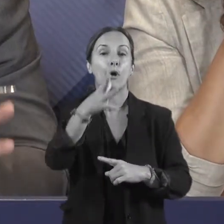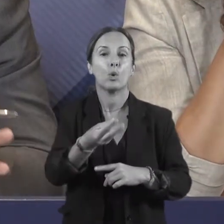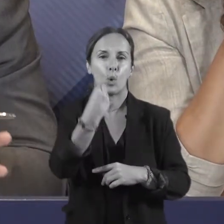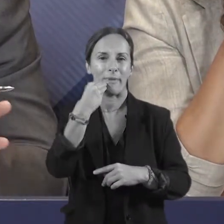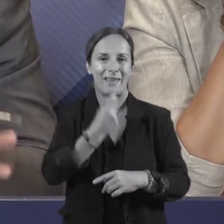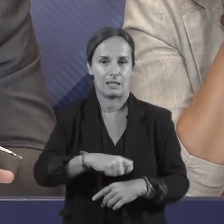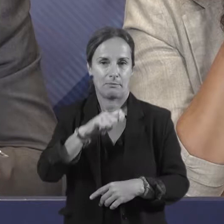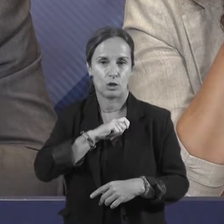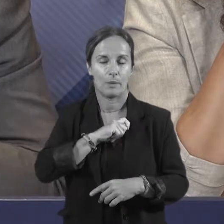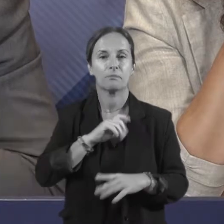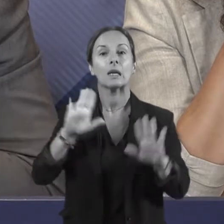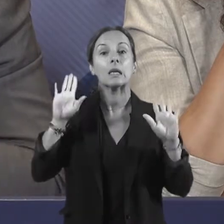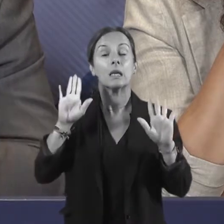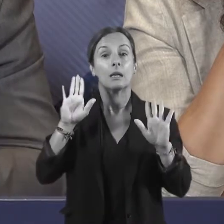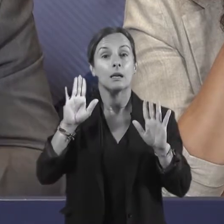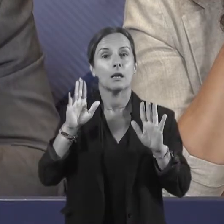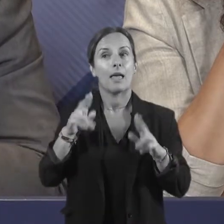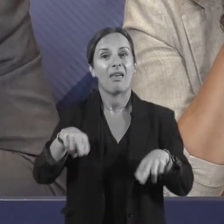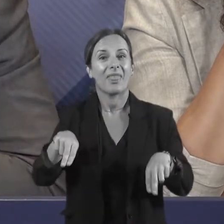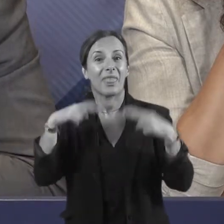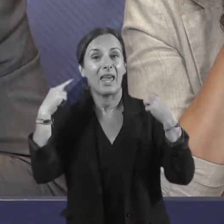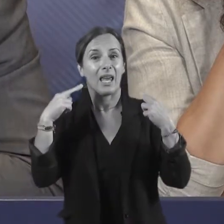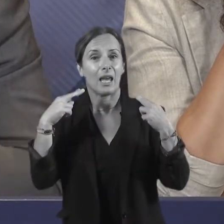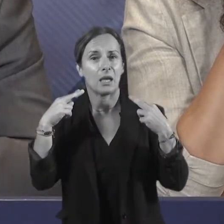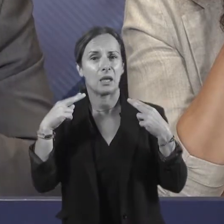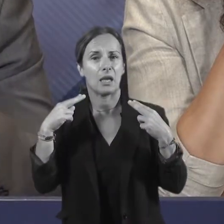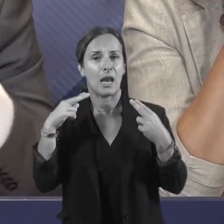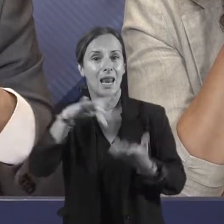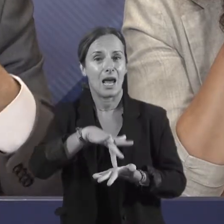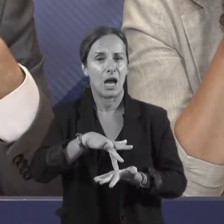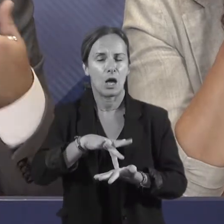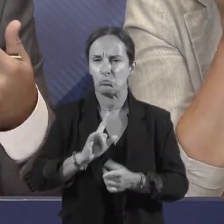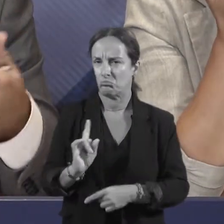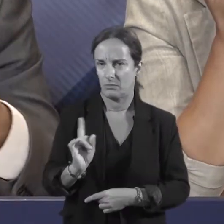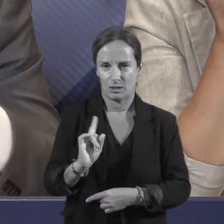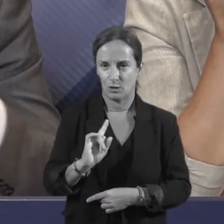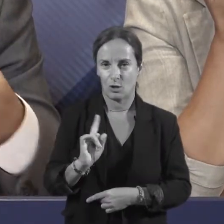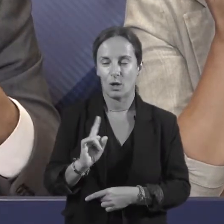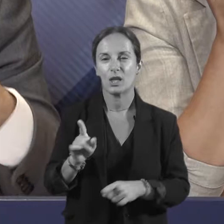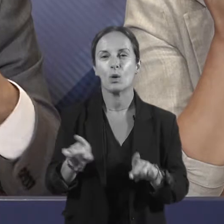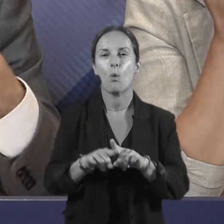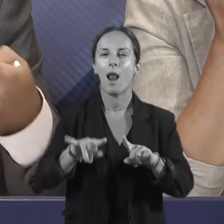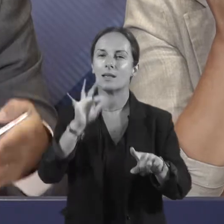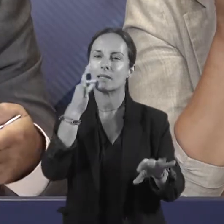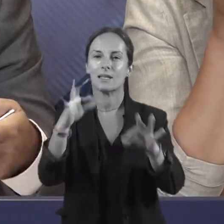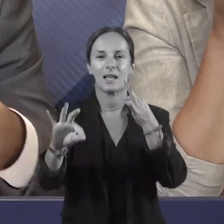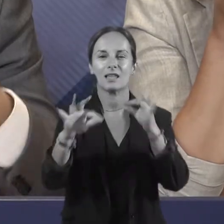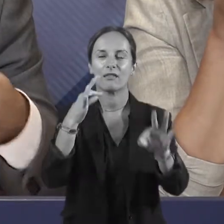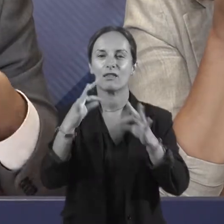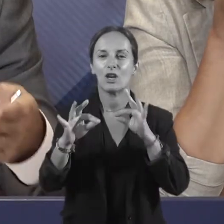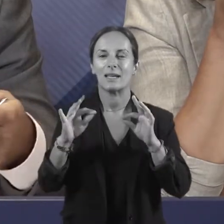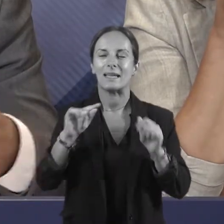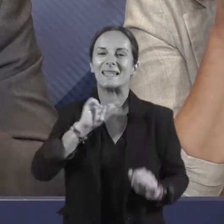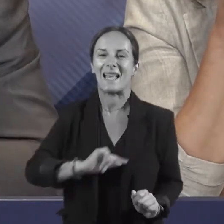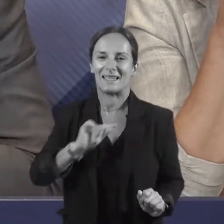està enfocat com un sopar, aquest esdeveniment que farem, sinó com un tast de sensacions, i que